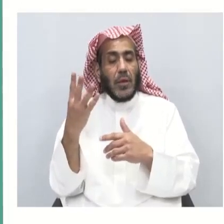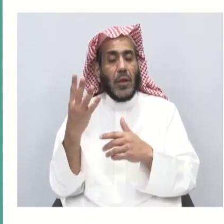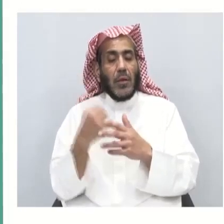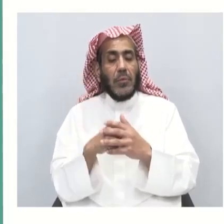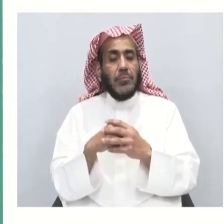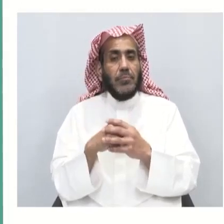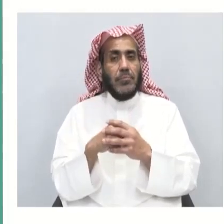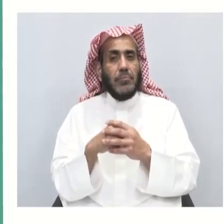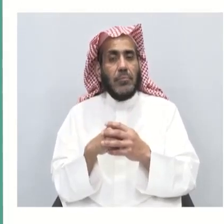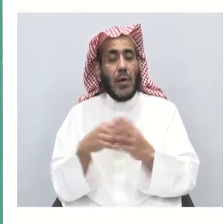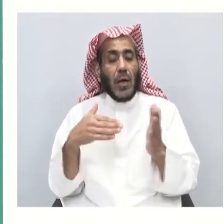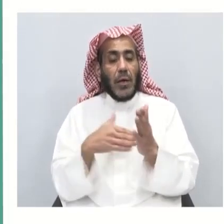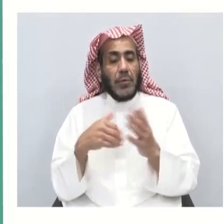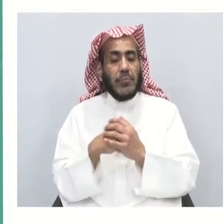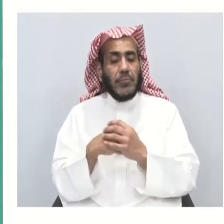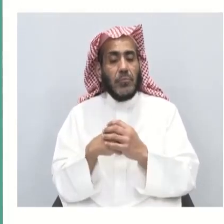1 2 3. أخيرا